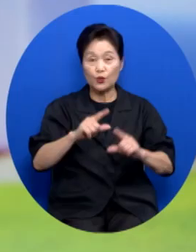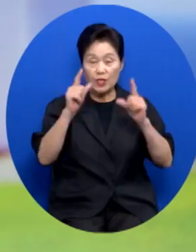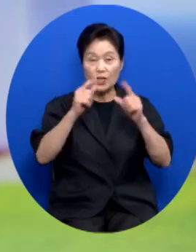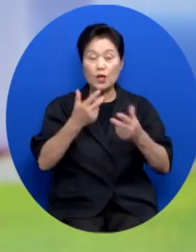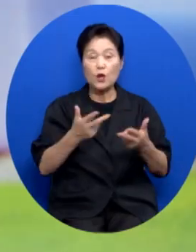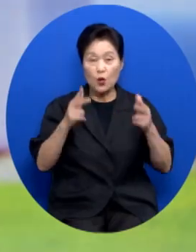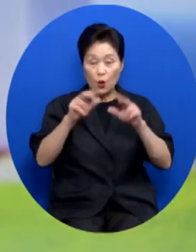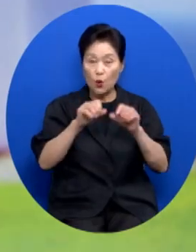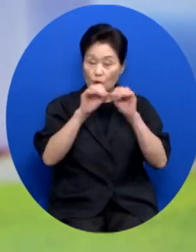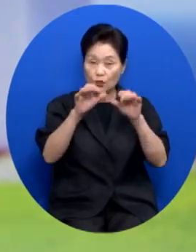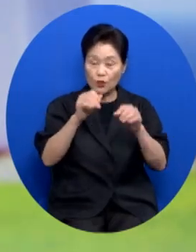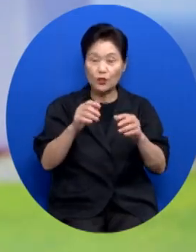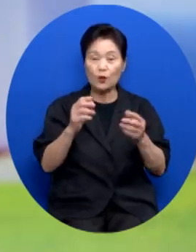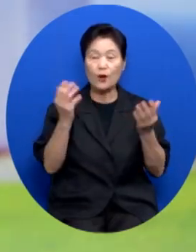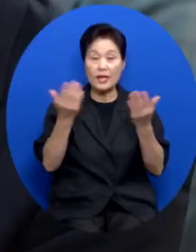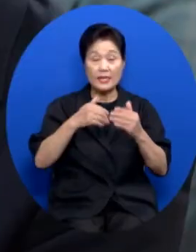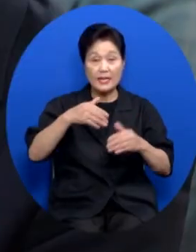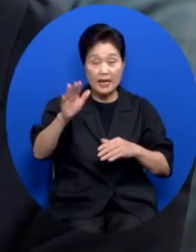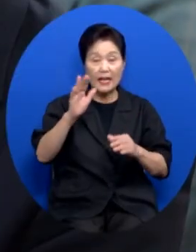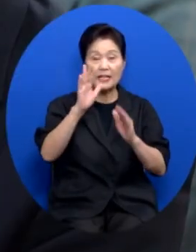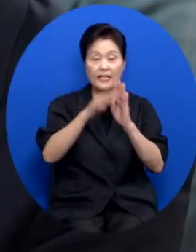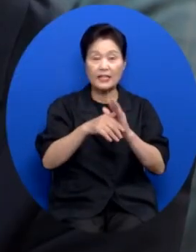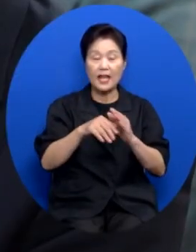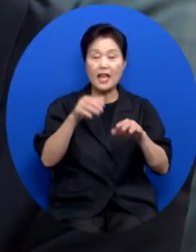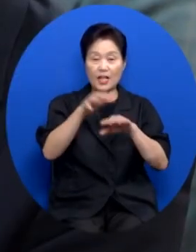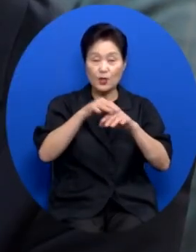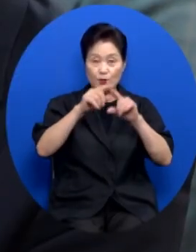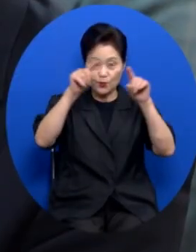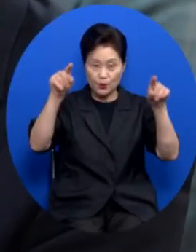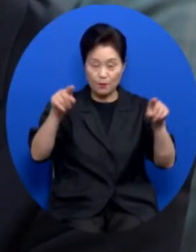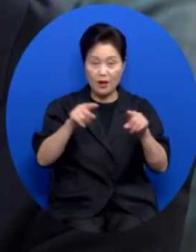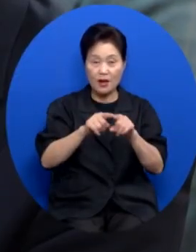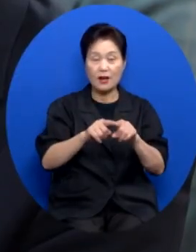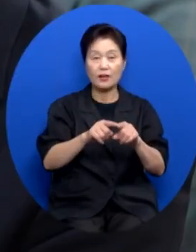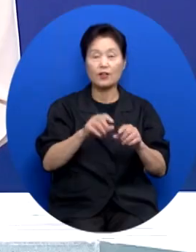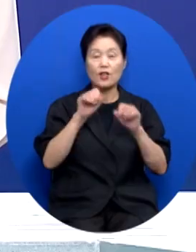수요일 출근 시간 현수막 전도로 지역에 복음을 전하고 있습니다.